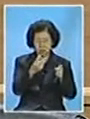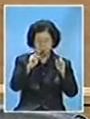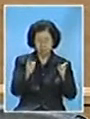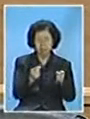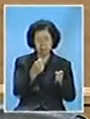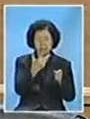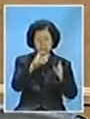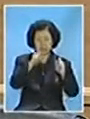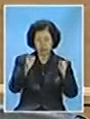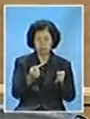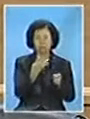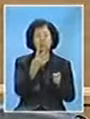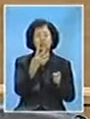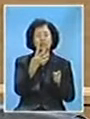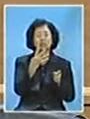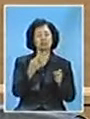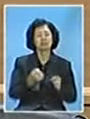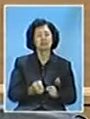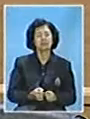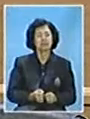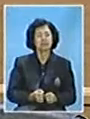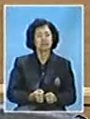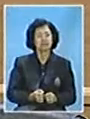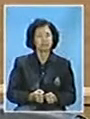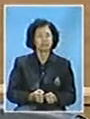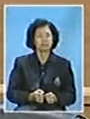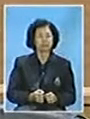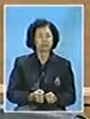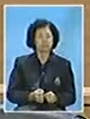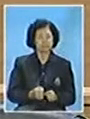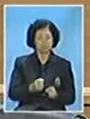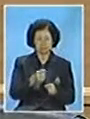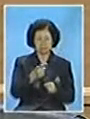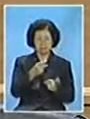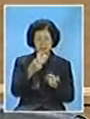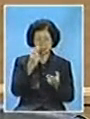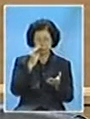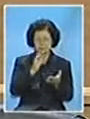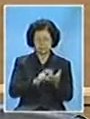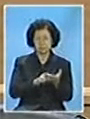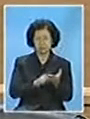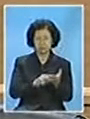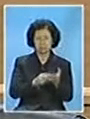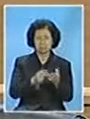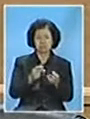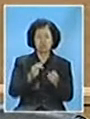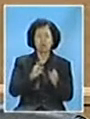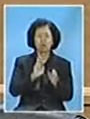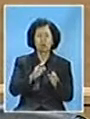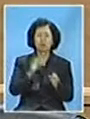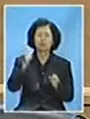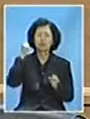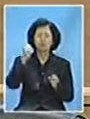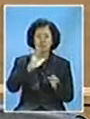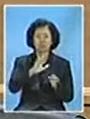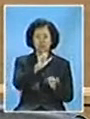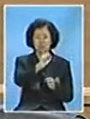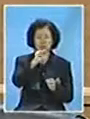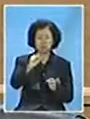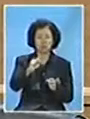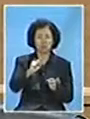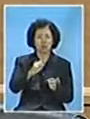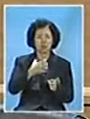และวงเล็บ4ท่านประธานจะสังเกตว่าในร่างเดิมของสภาผู้แทนราษฎรเนี่ยเขาต้